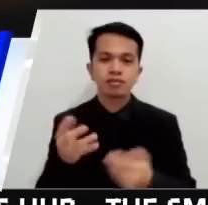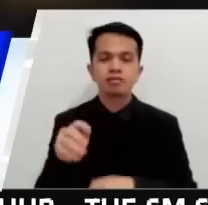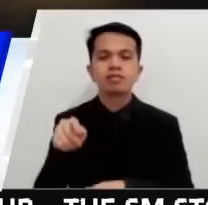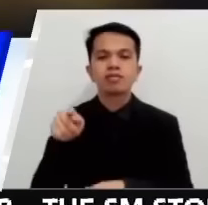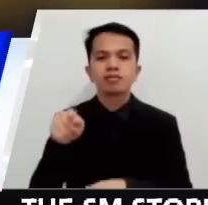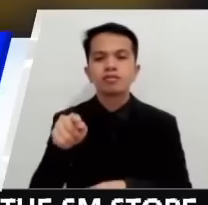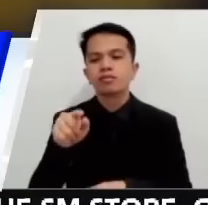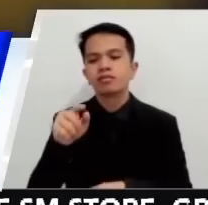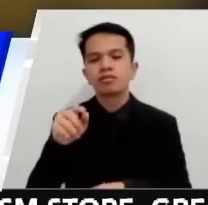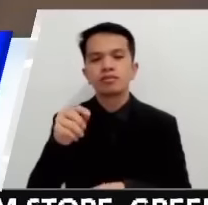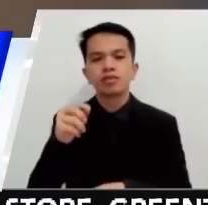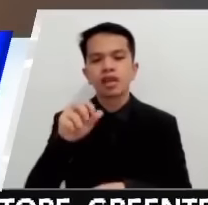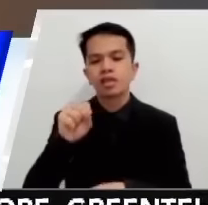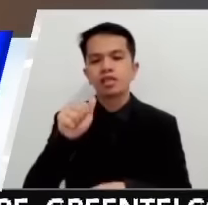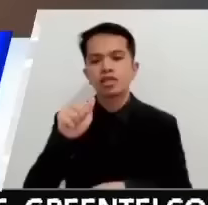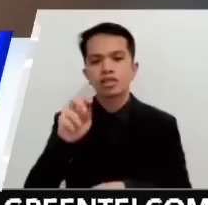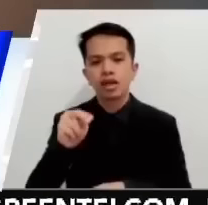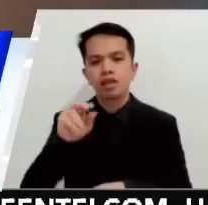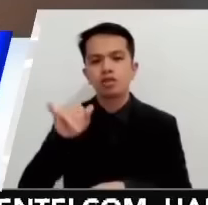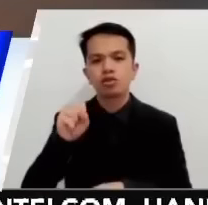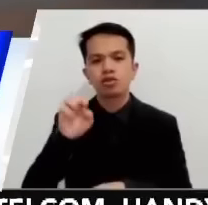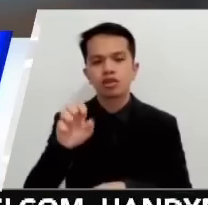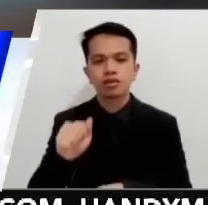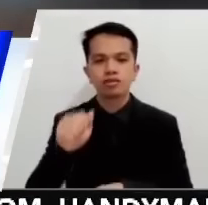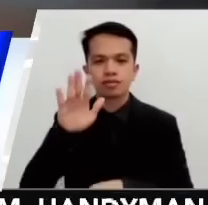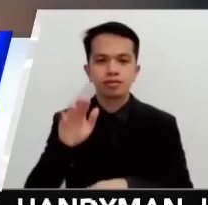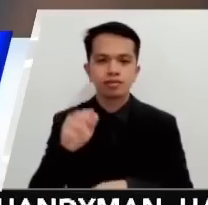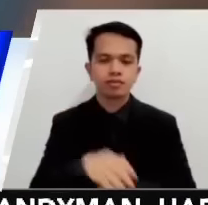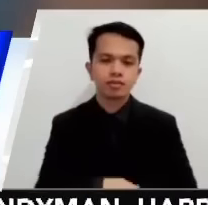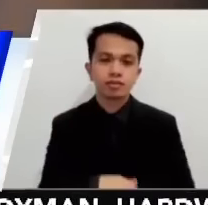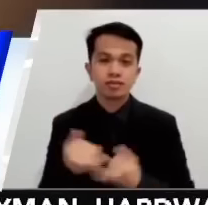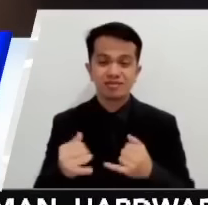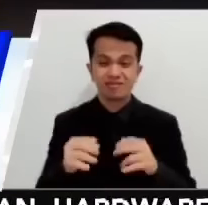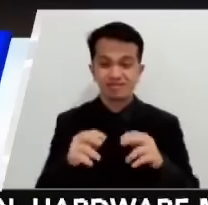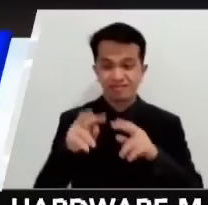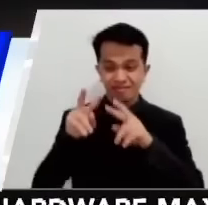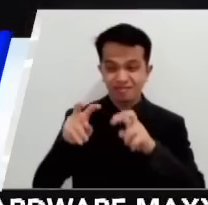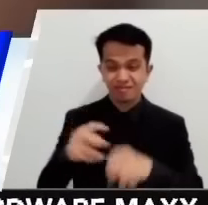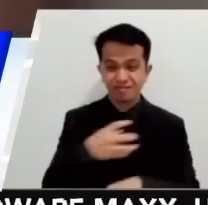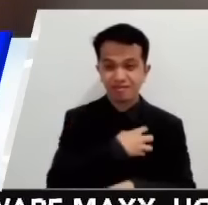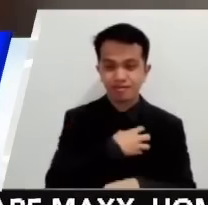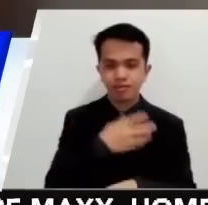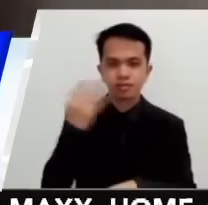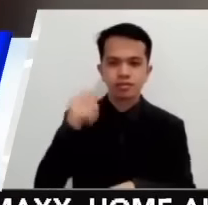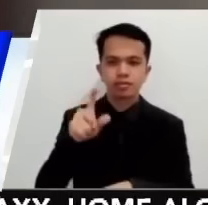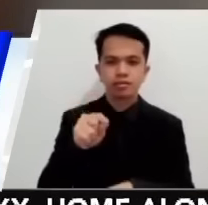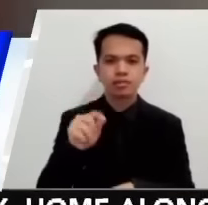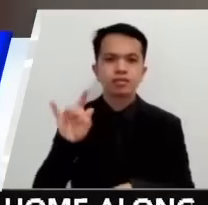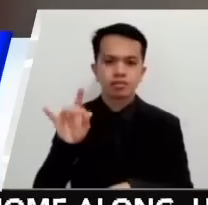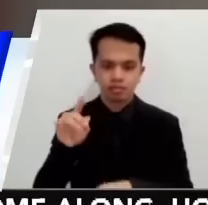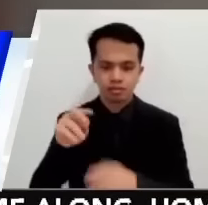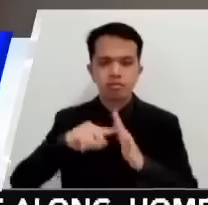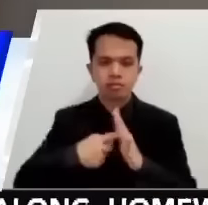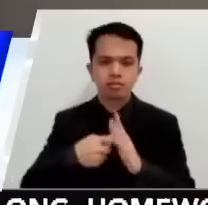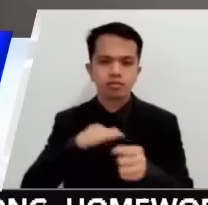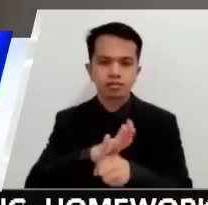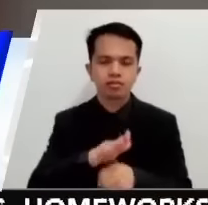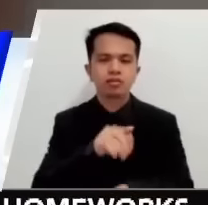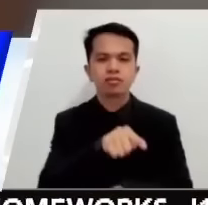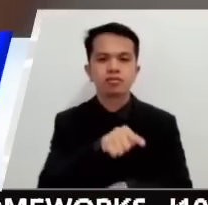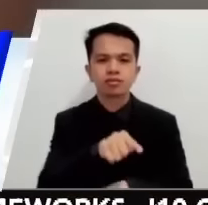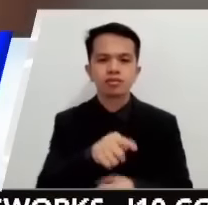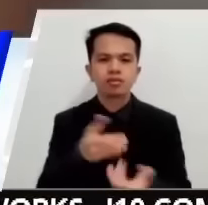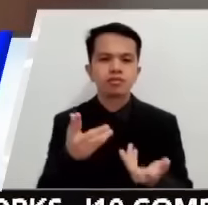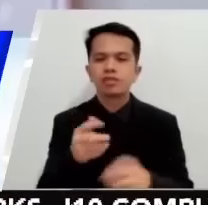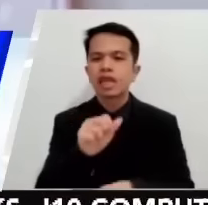Jose, Antipolo City. Base sa investigasyon ng pulisya, taong 2018 nang mangyari ang panggagahasa sa nooy mga 10 taong gulang